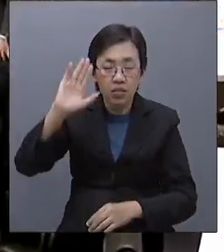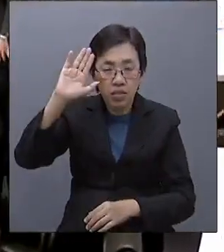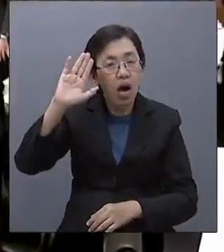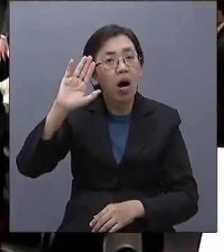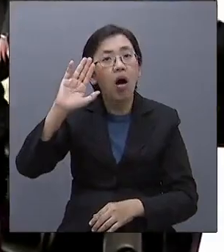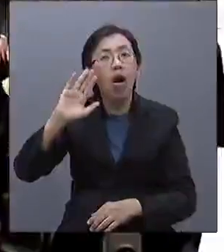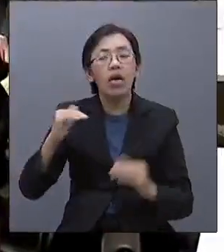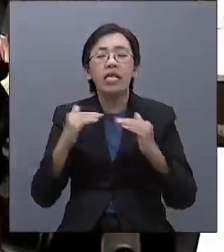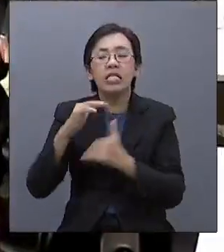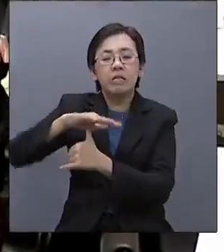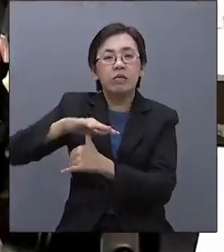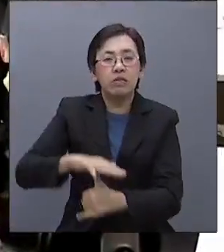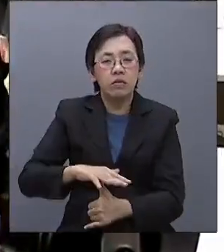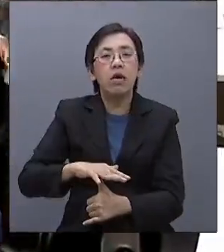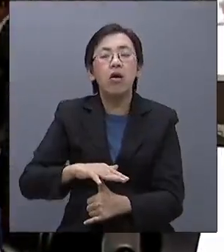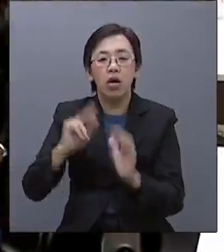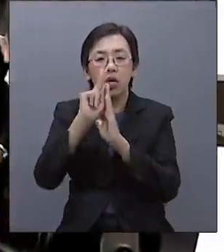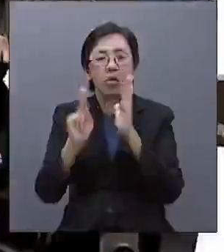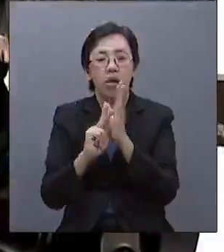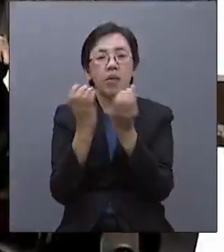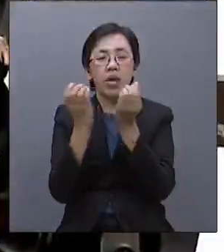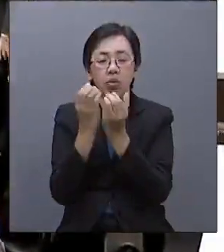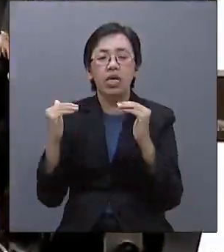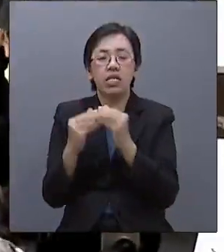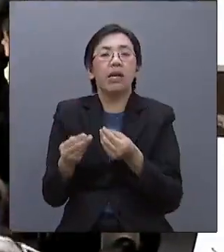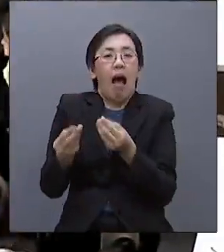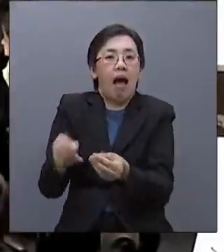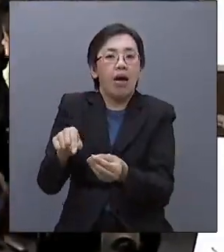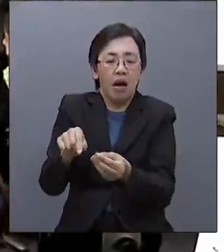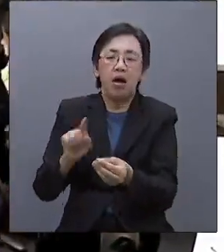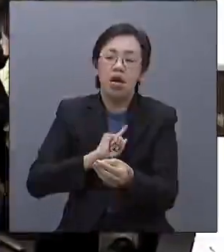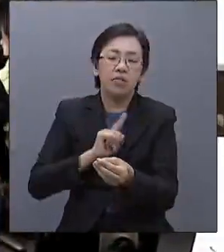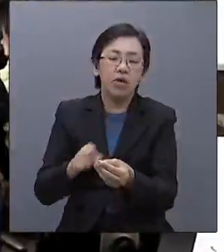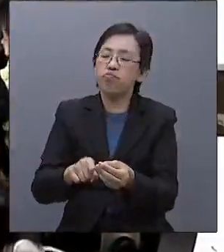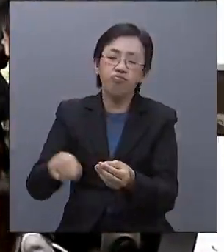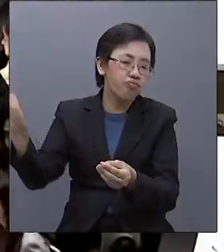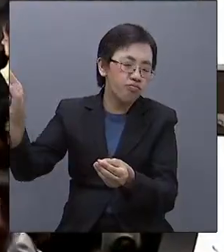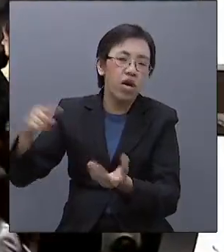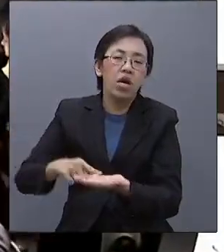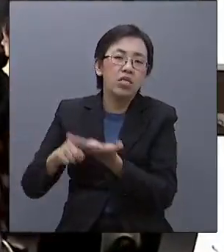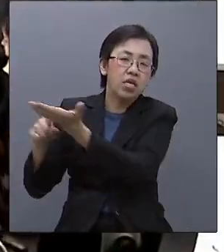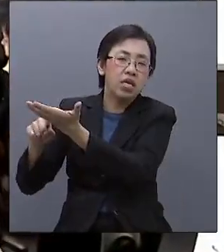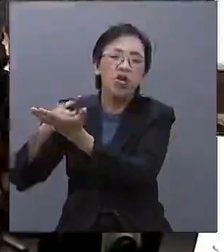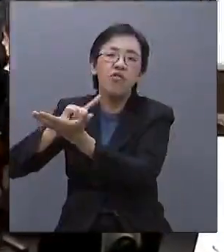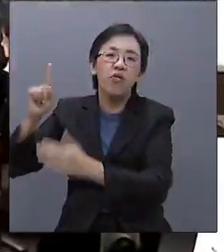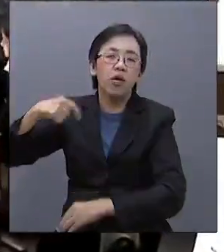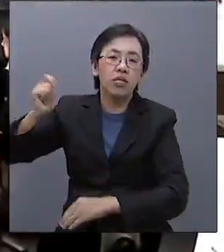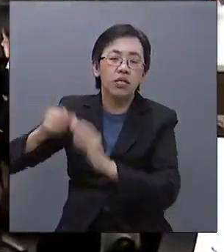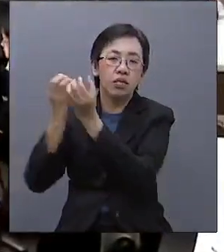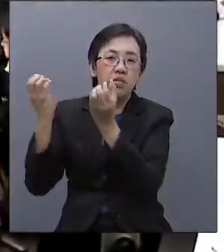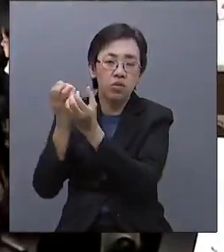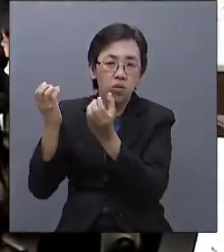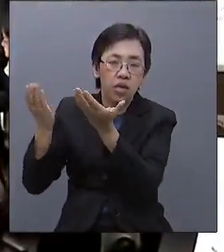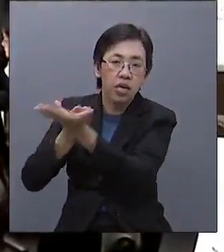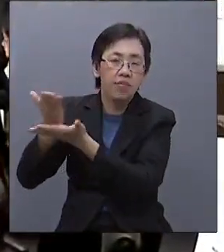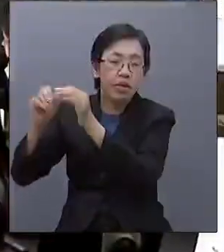ที่ถูกละเมิดสิทธิ์ที่รัฐธรรมนูญคุ้มครองไว้ดังนั้นกลุ่มนี้ค่ะมีสิทธิ์ในการยื่นคำร้องต่อศาลรัฐธรรมนูญเพื่อให้มี